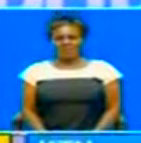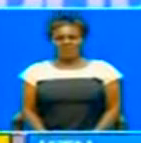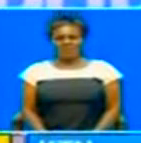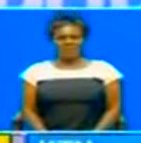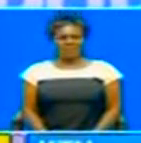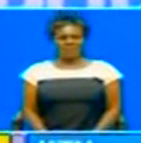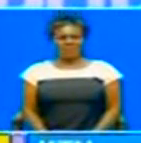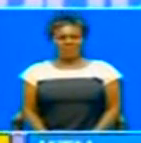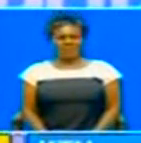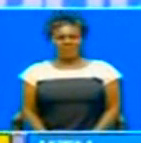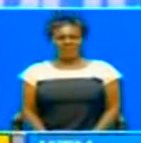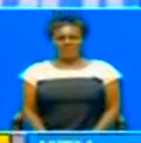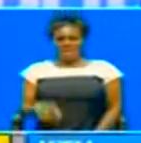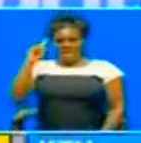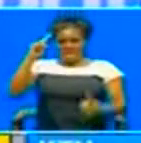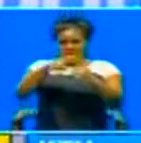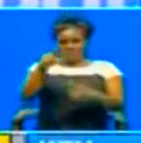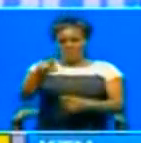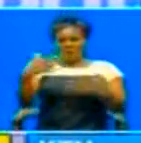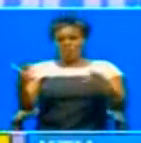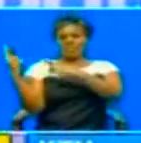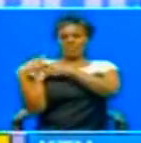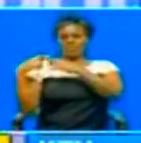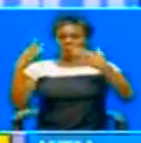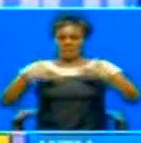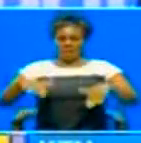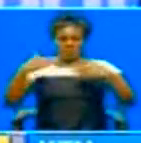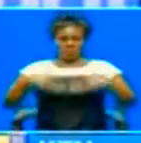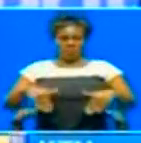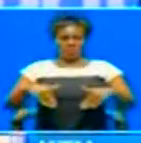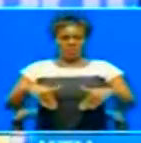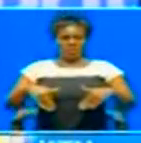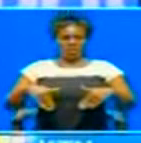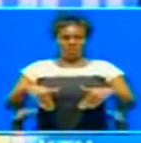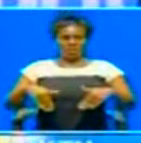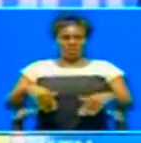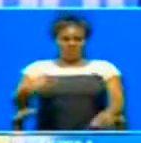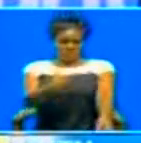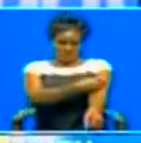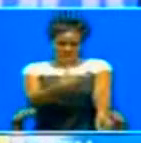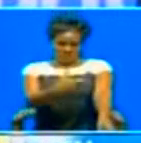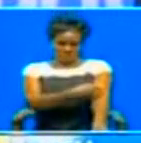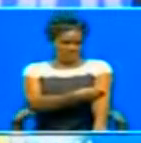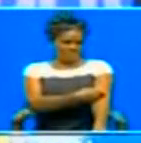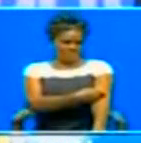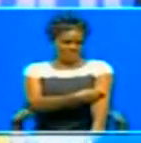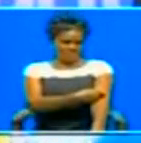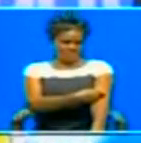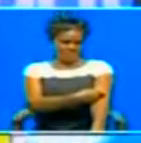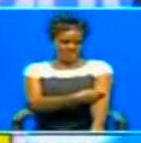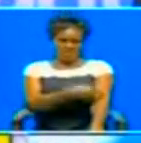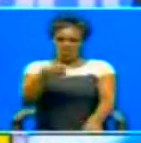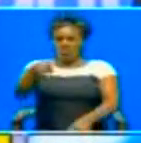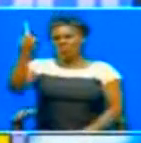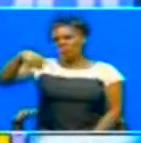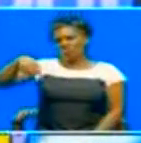Kuna kidole kimekulenga wewe kama muhusika katika mambo ya kutumia madawa ambayo hayakubaliwi ili